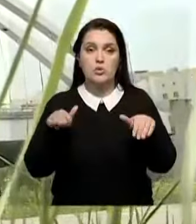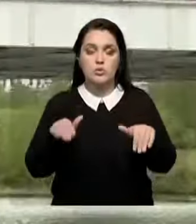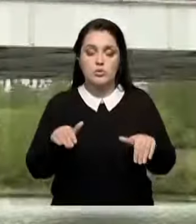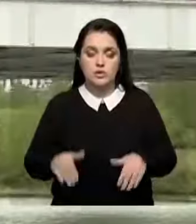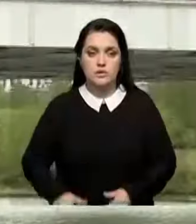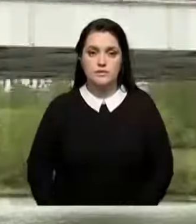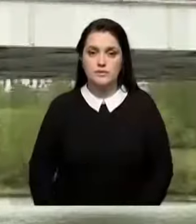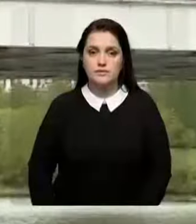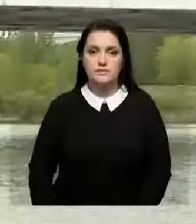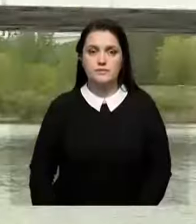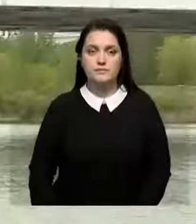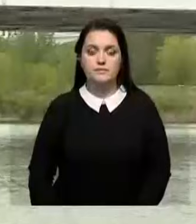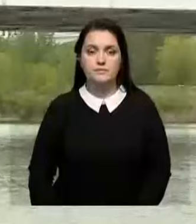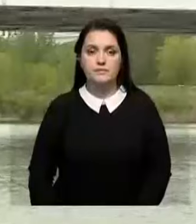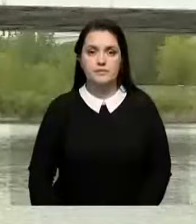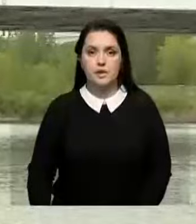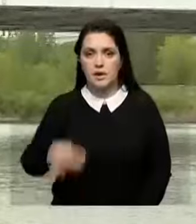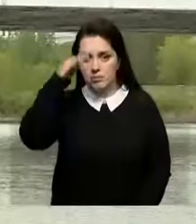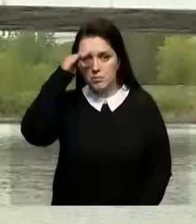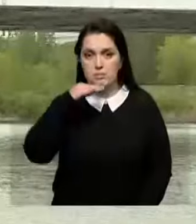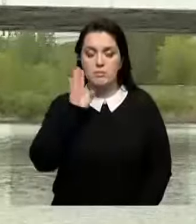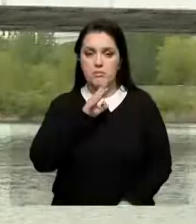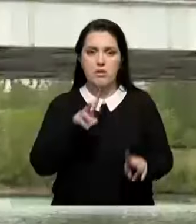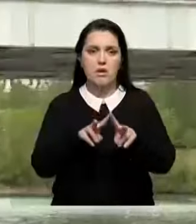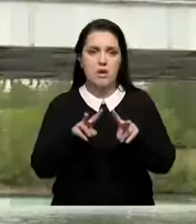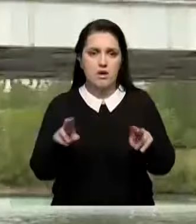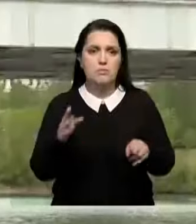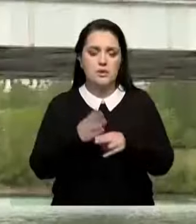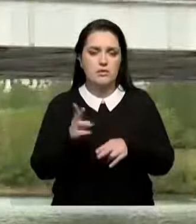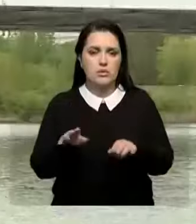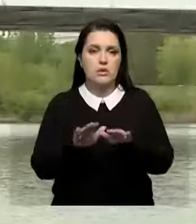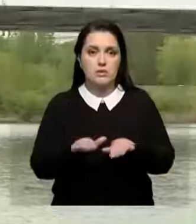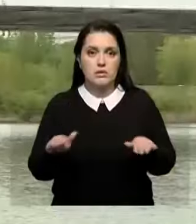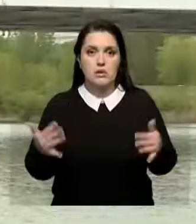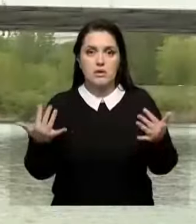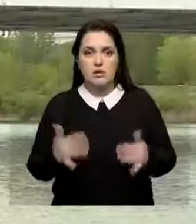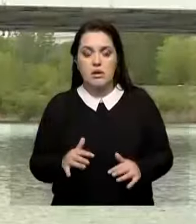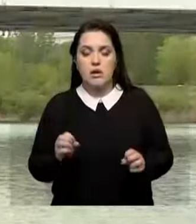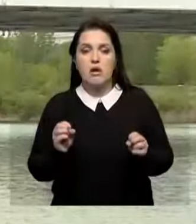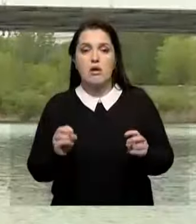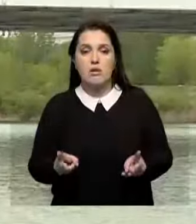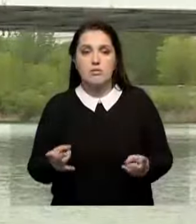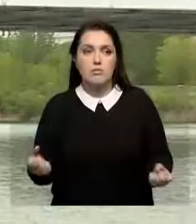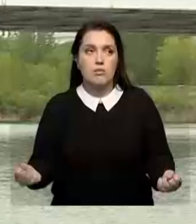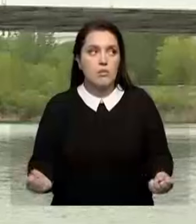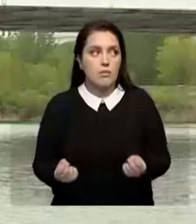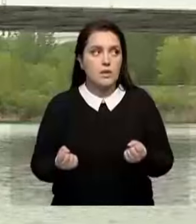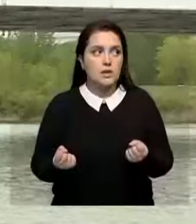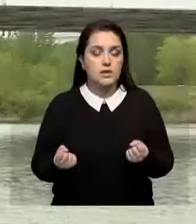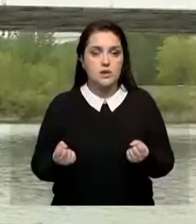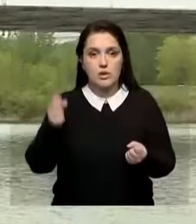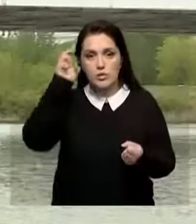кондитера нас достаточно много многие родители с таким сталкиваются многие теряются как вообще мощные моральная поддержка и как